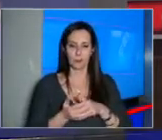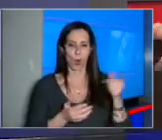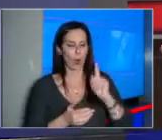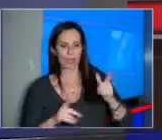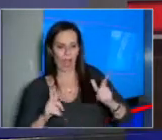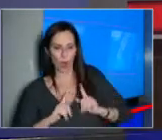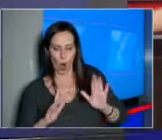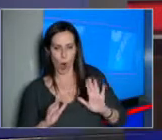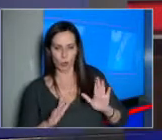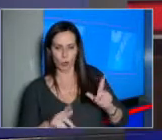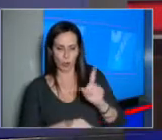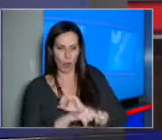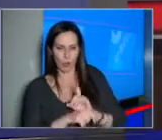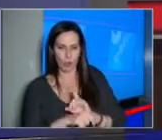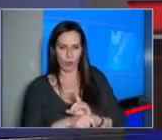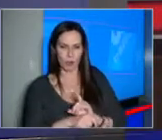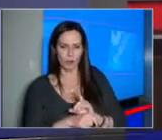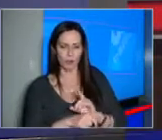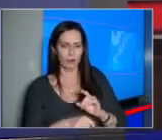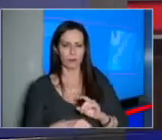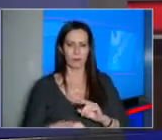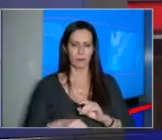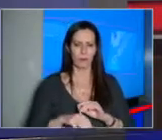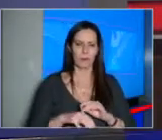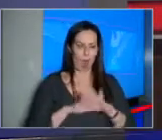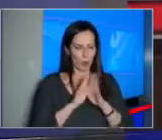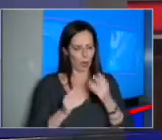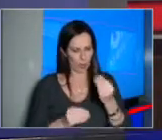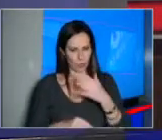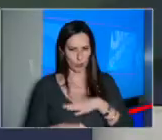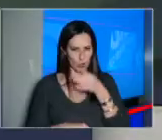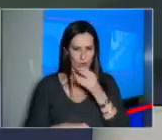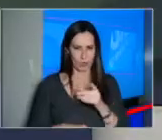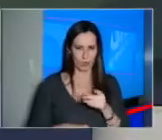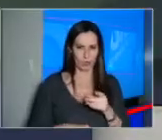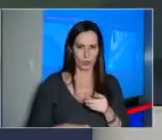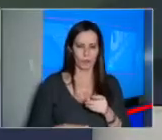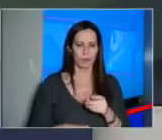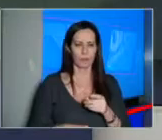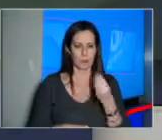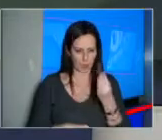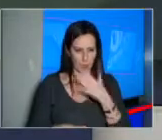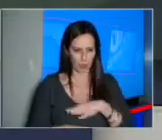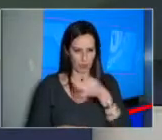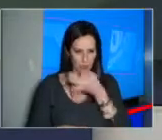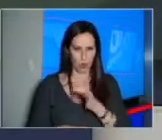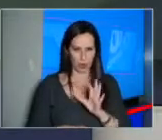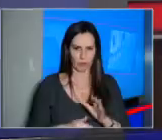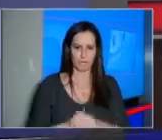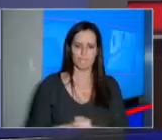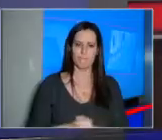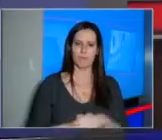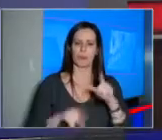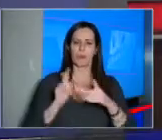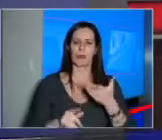לכסף חזרה, תקופה, אפשר למלא את הכל בית חולים. אבל עכשיו רגע, אני אשאל אותך את השאלה האחרונה, כי לוחצים עליי באוזן, רגע, אני אשאל, חכה, אני מביא לך עוד להנחתה. לפעמים